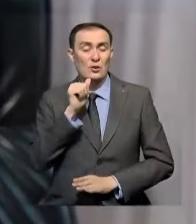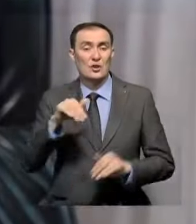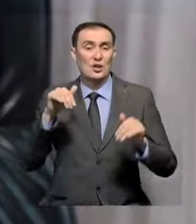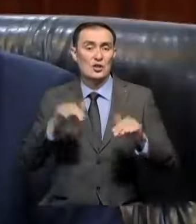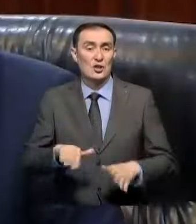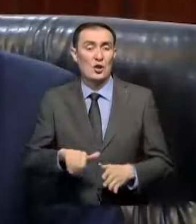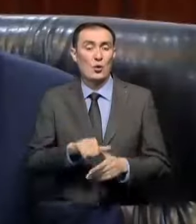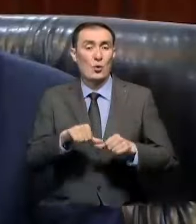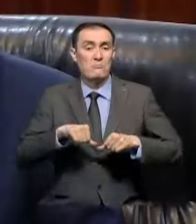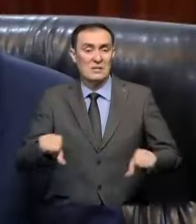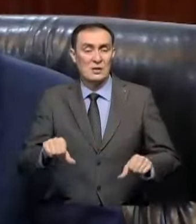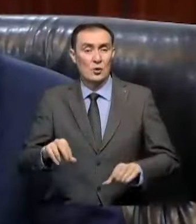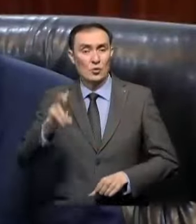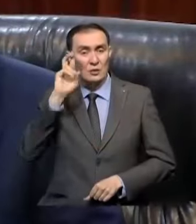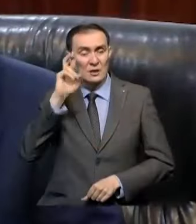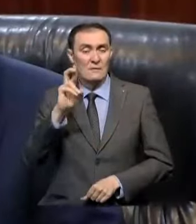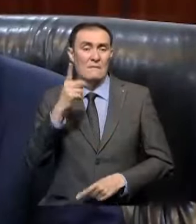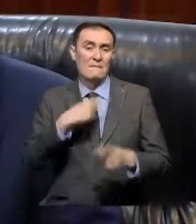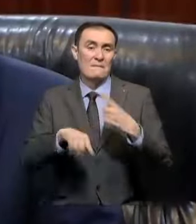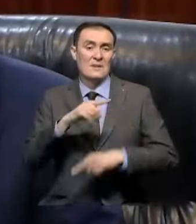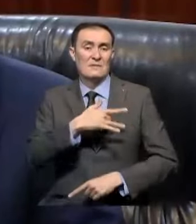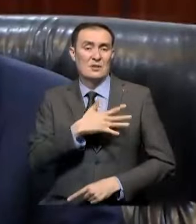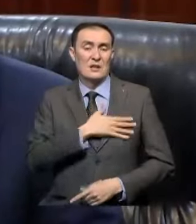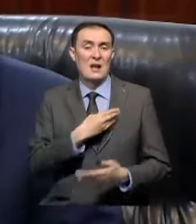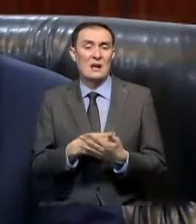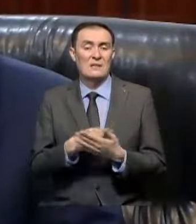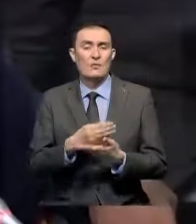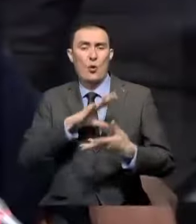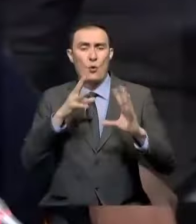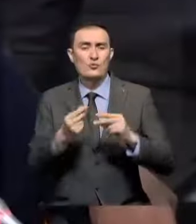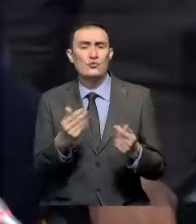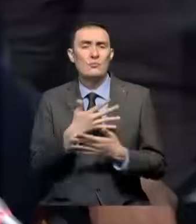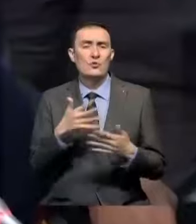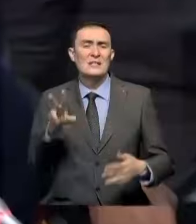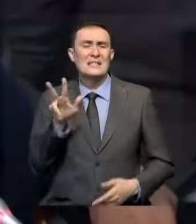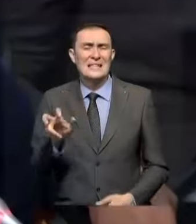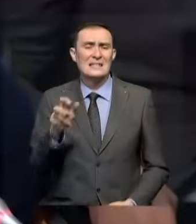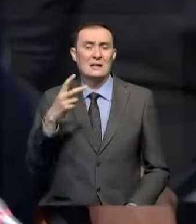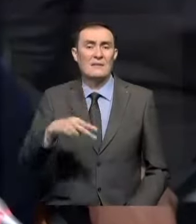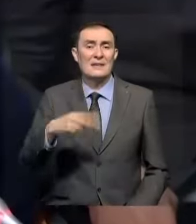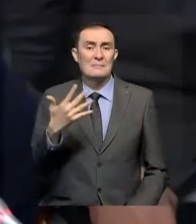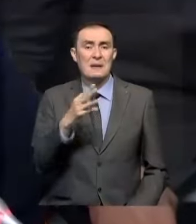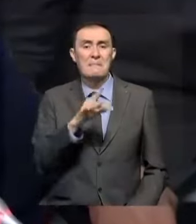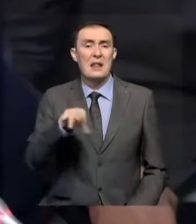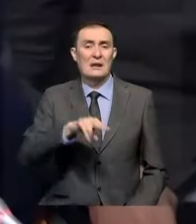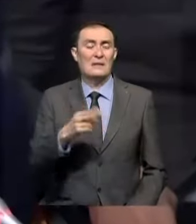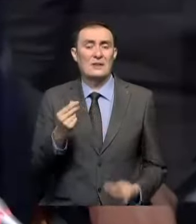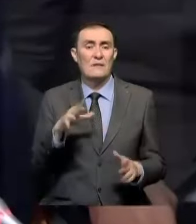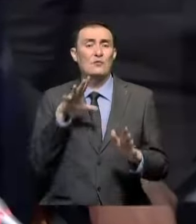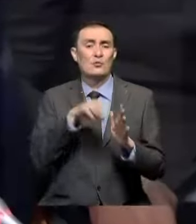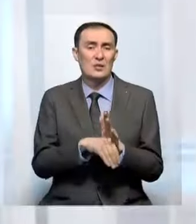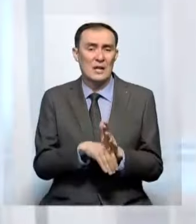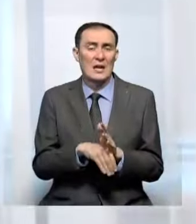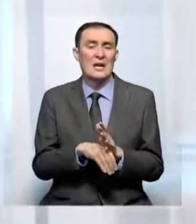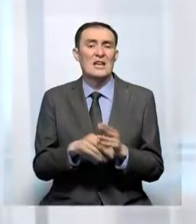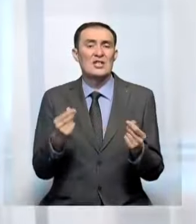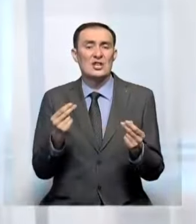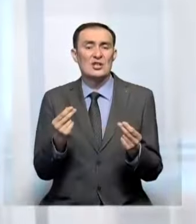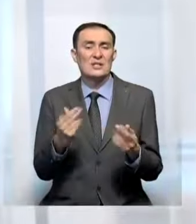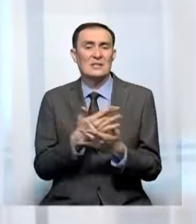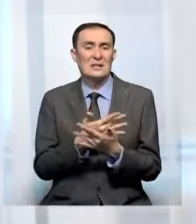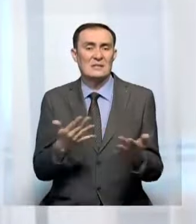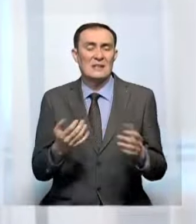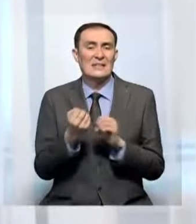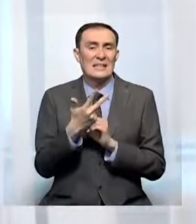основании решения комиссии государству возвращены активы на сумму больше 325 млрд тенге в том числе денежные